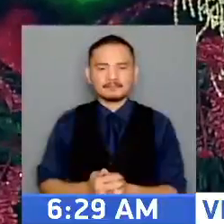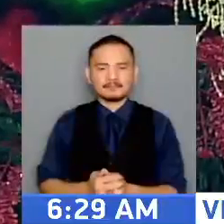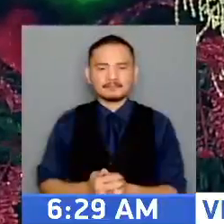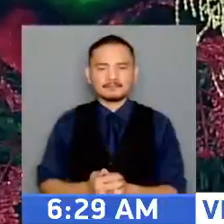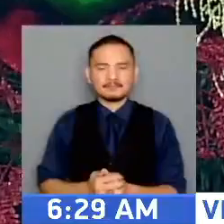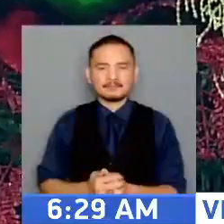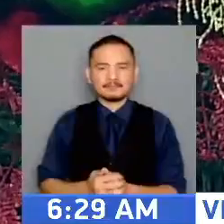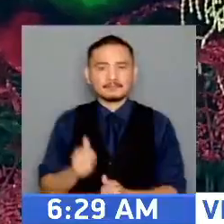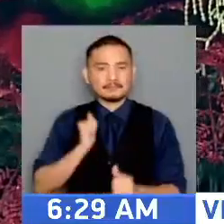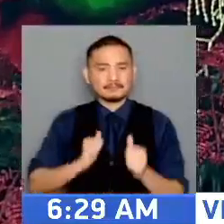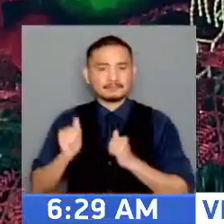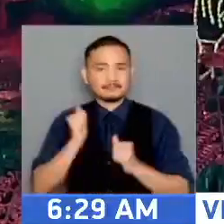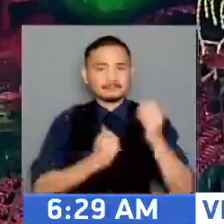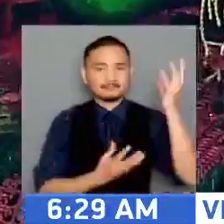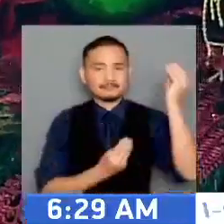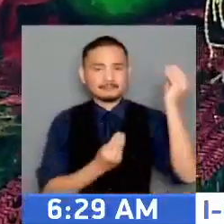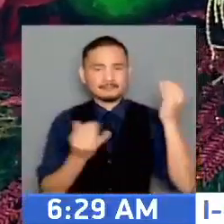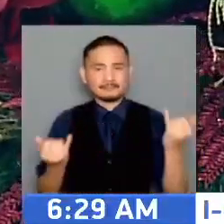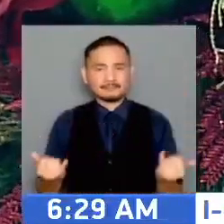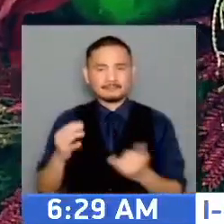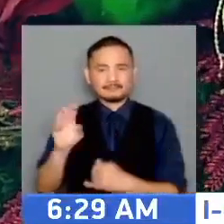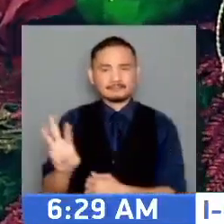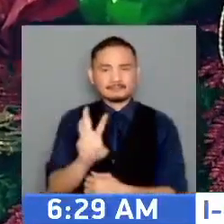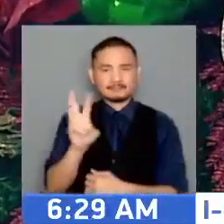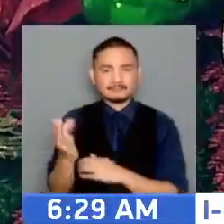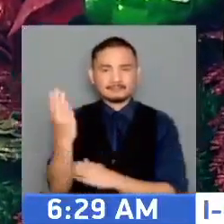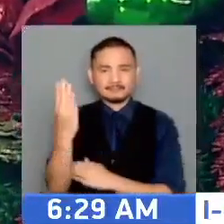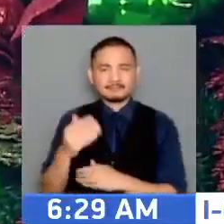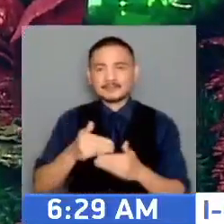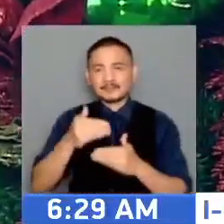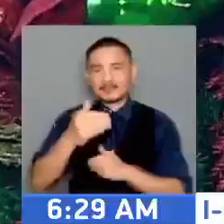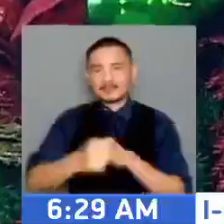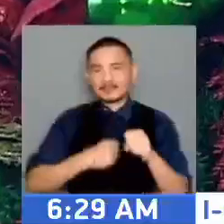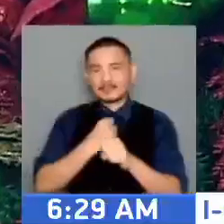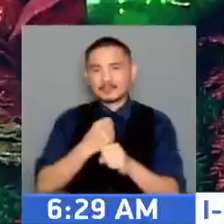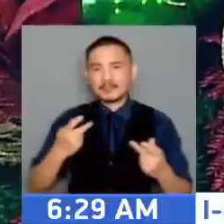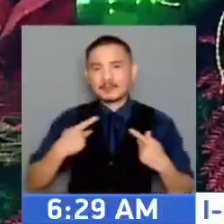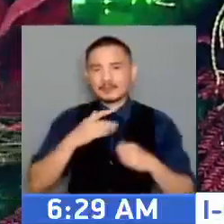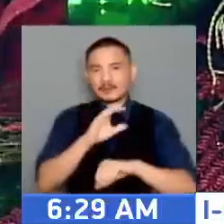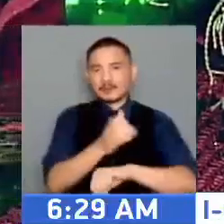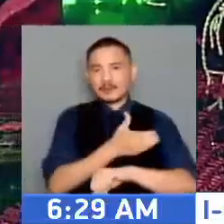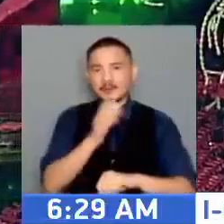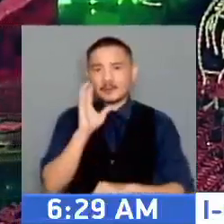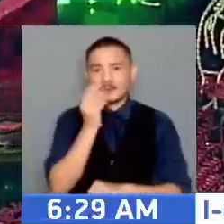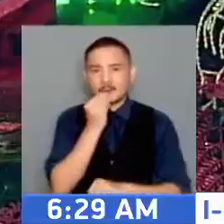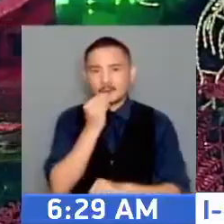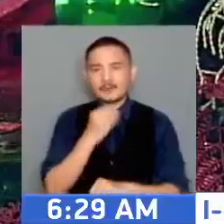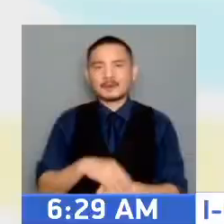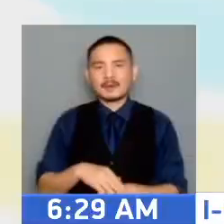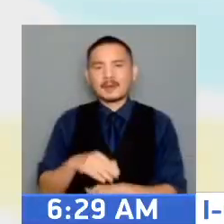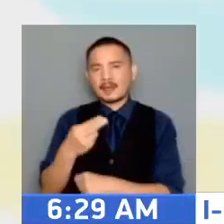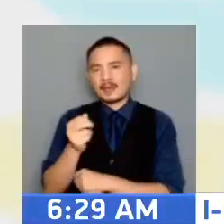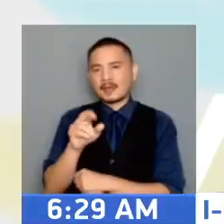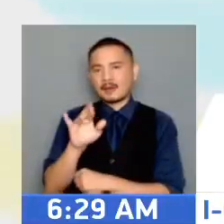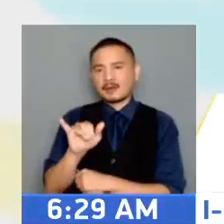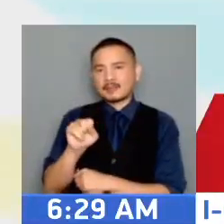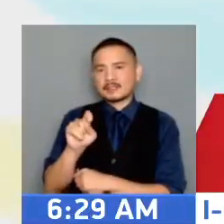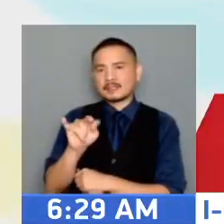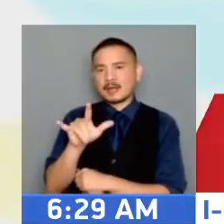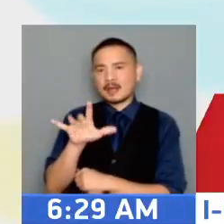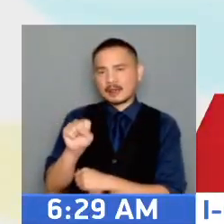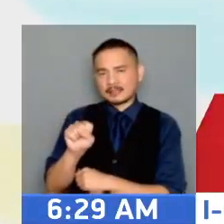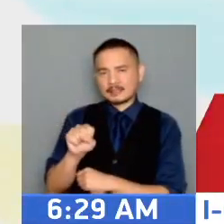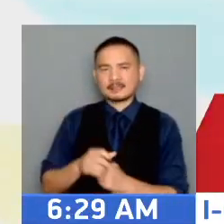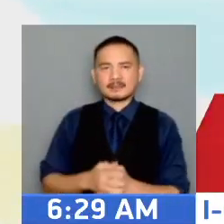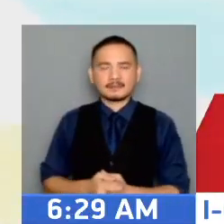Showbiz Chica ngayong Wednesday morning, na-schedule next year ang Manila concert ni English singer-songwriter Harry Styles. Gaganapin ang Harry